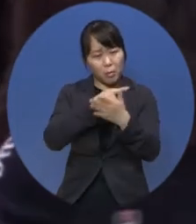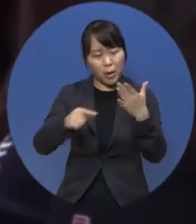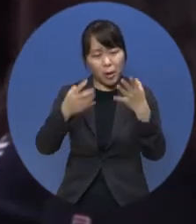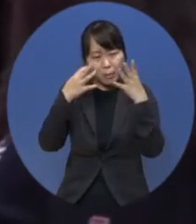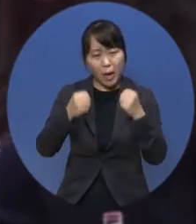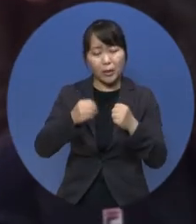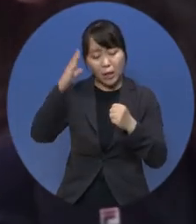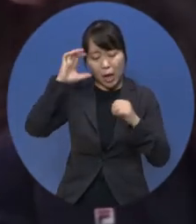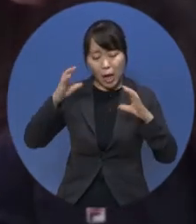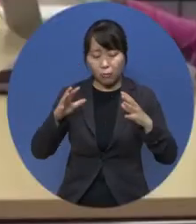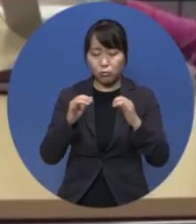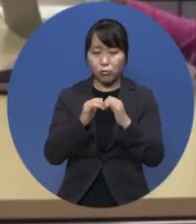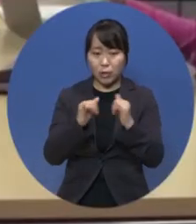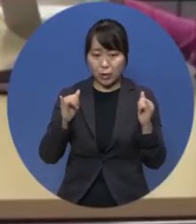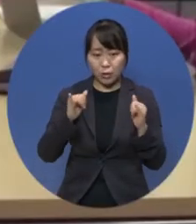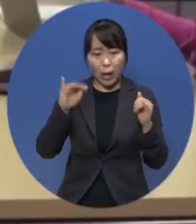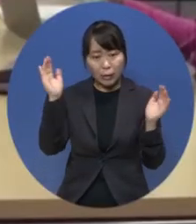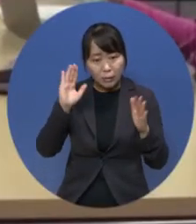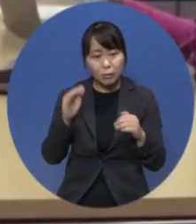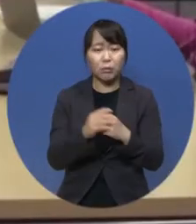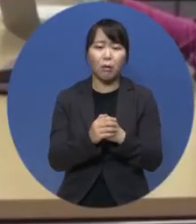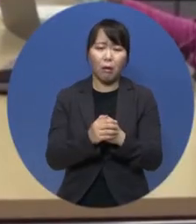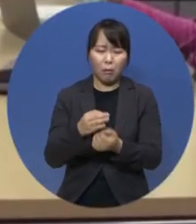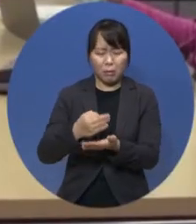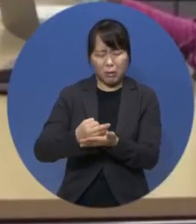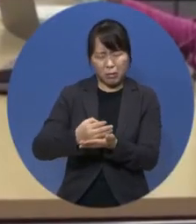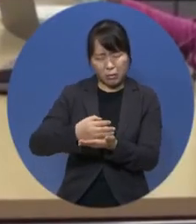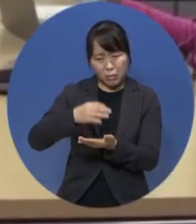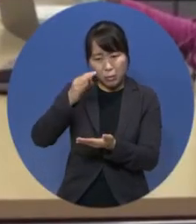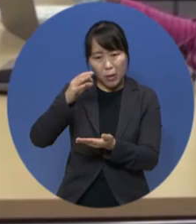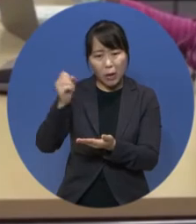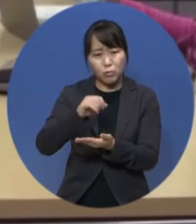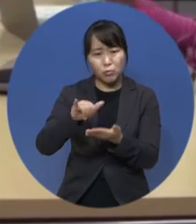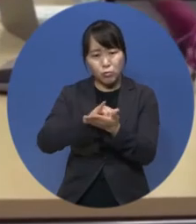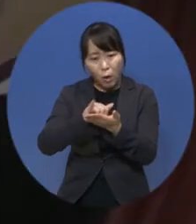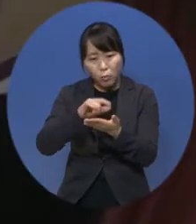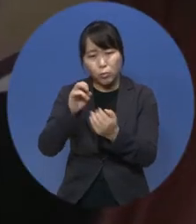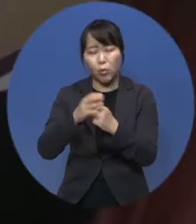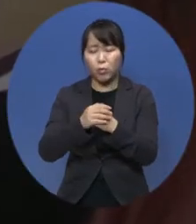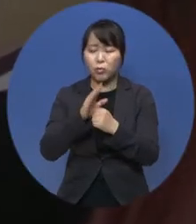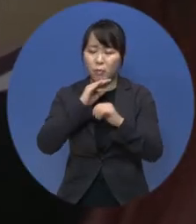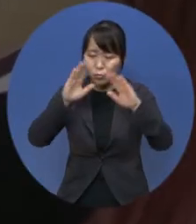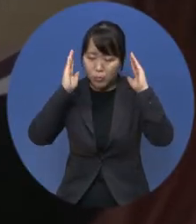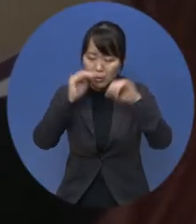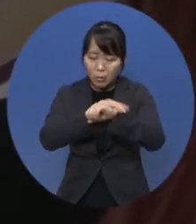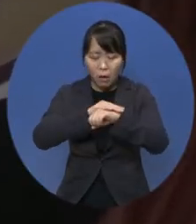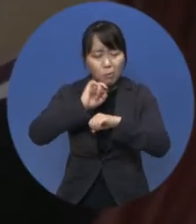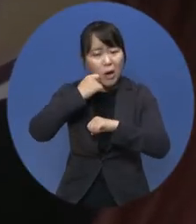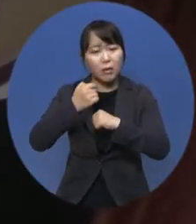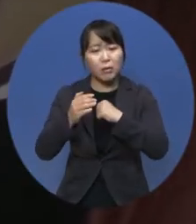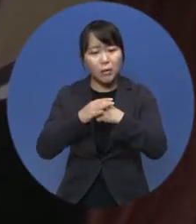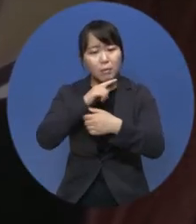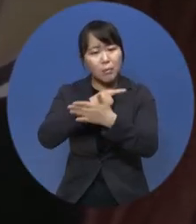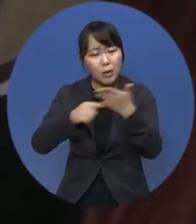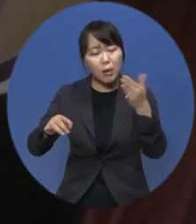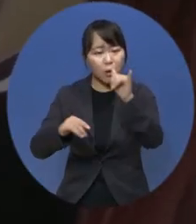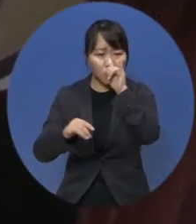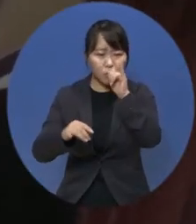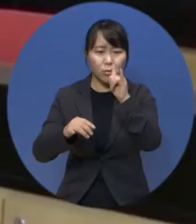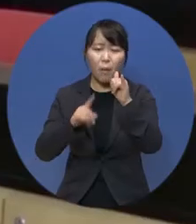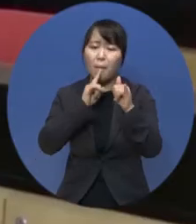많은 한인 유학생들은 고가의 학원 비해도 뉴욕을 즐길수도 제대로 된 수업을 할 수도 없어 피해를 입은 가운데